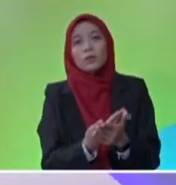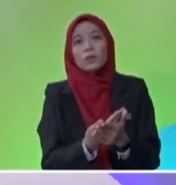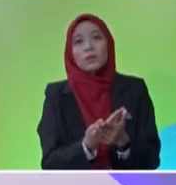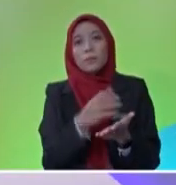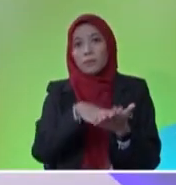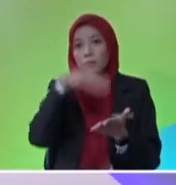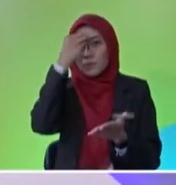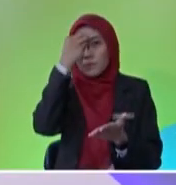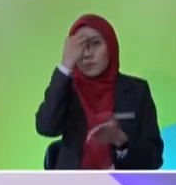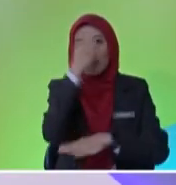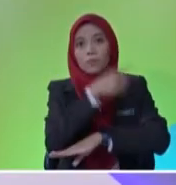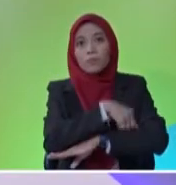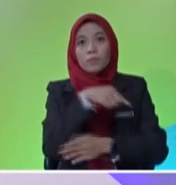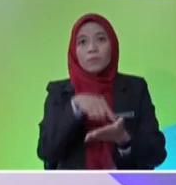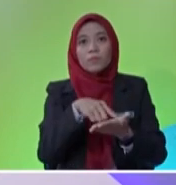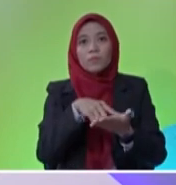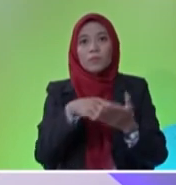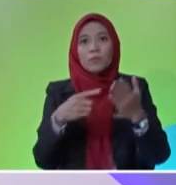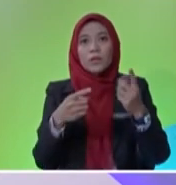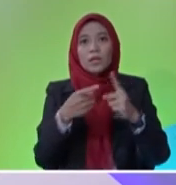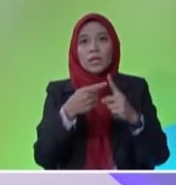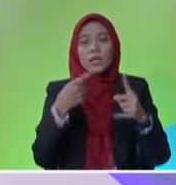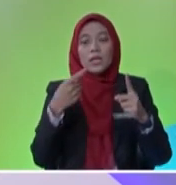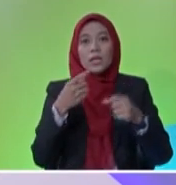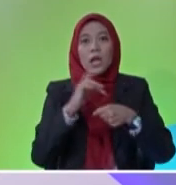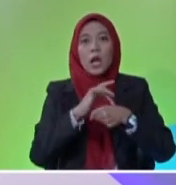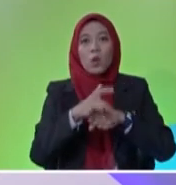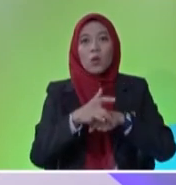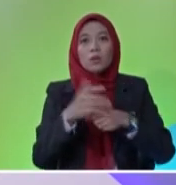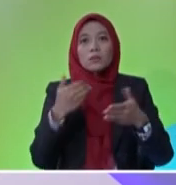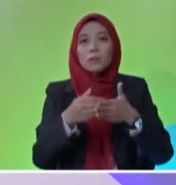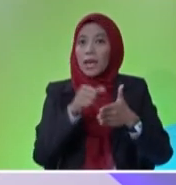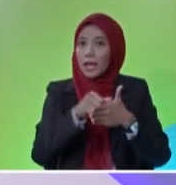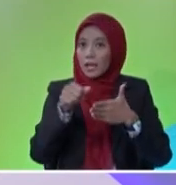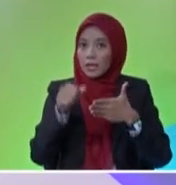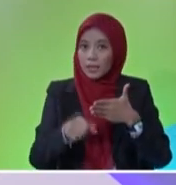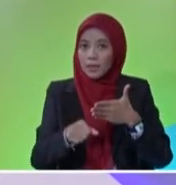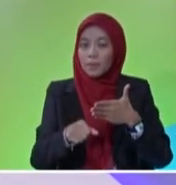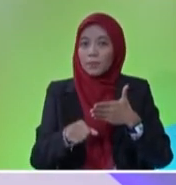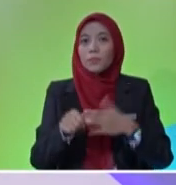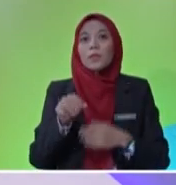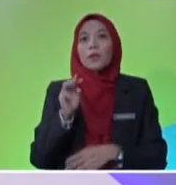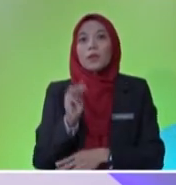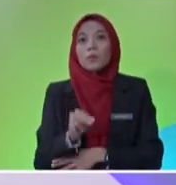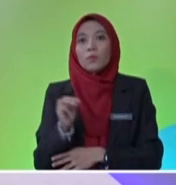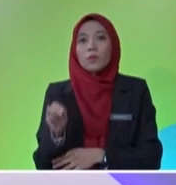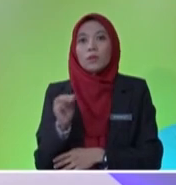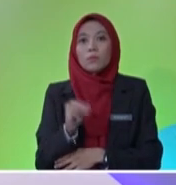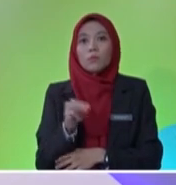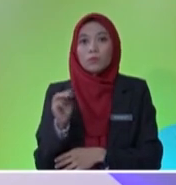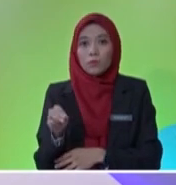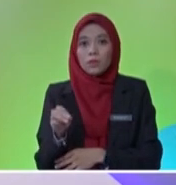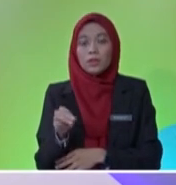diperhatikannya sepanjang di pada awal tadi sehingga lam hampir berakhirnya pidipi kita ini murid murid murid murid